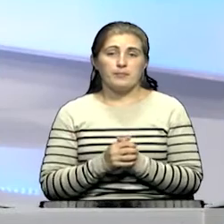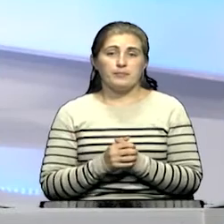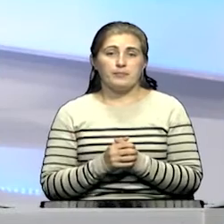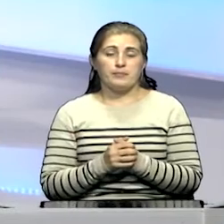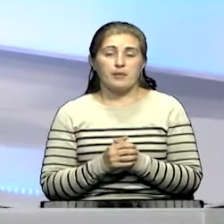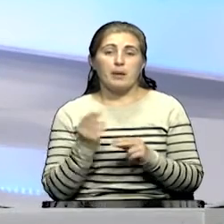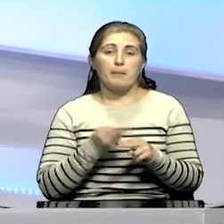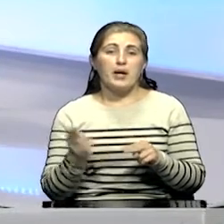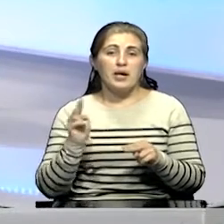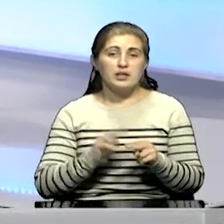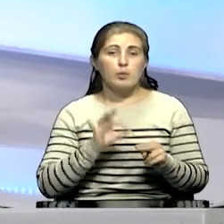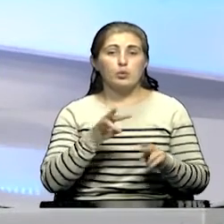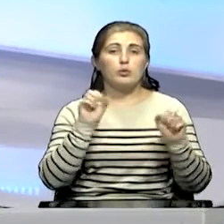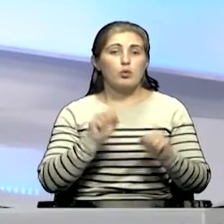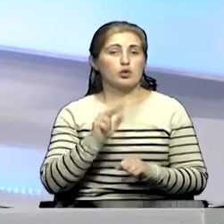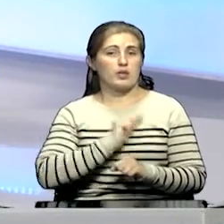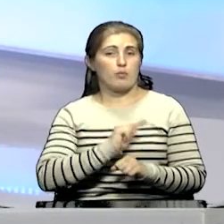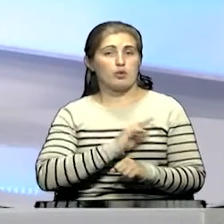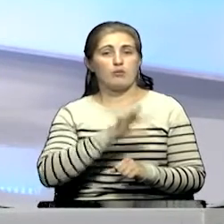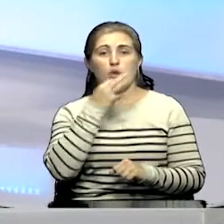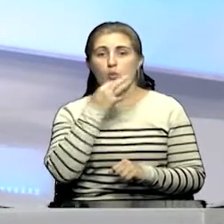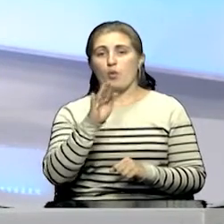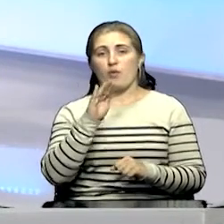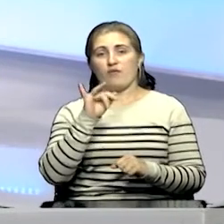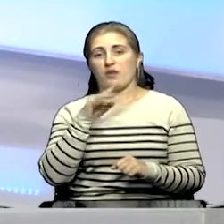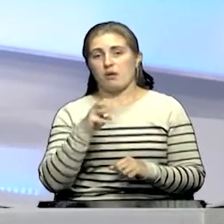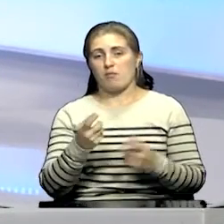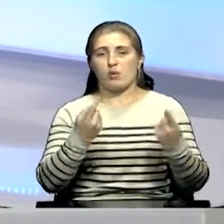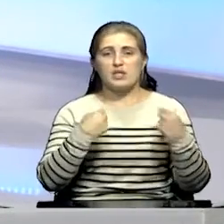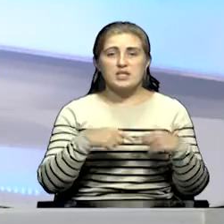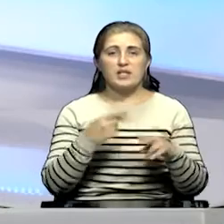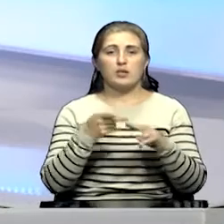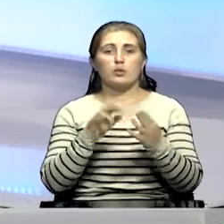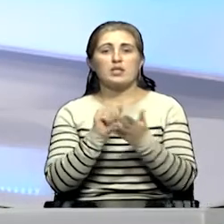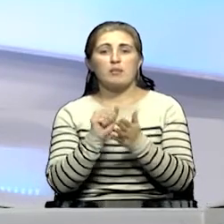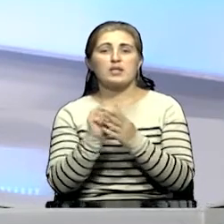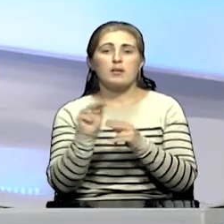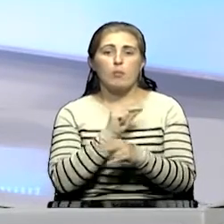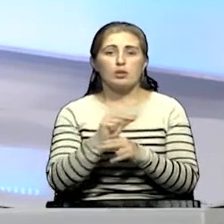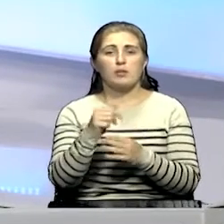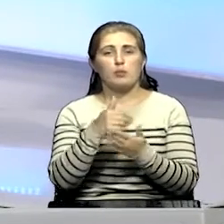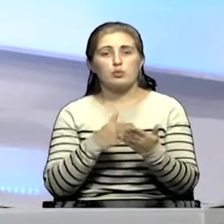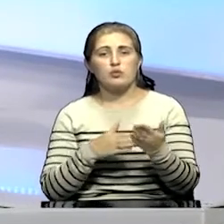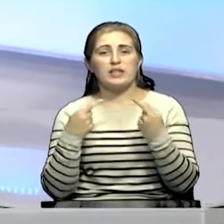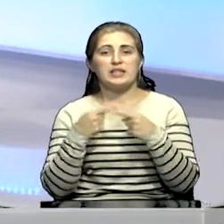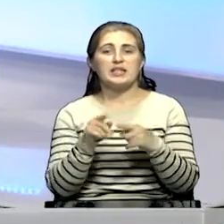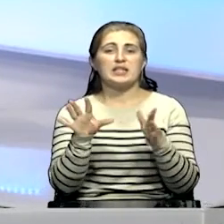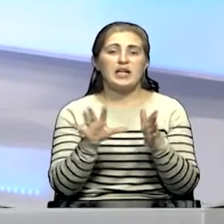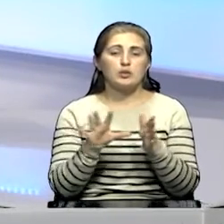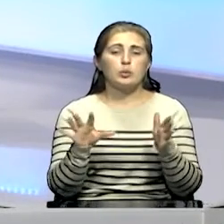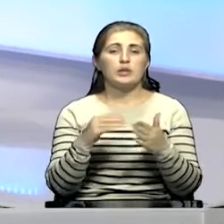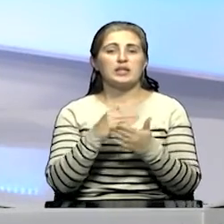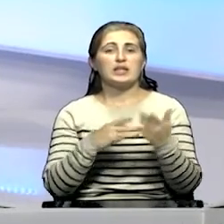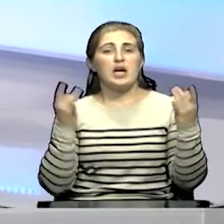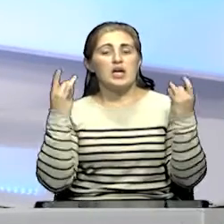поэтому он может работать в любой фирме организации который занимается ремонтом и обслуживанием техники электронной техники